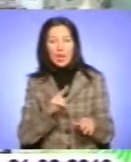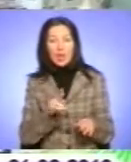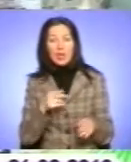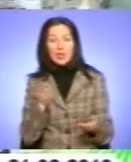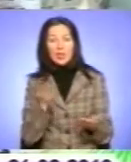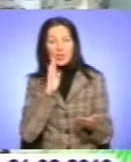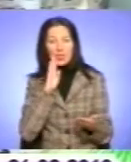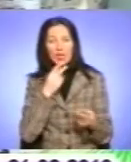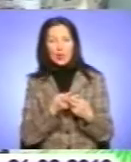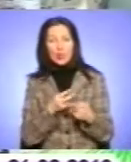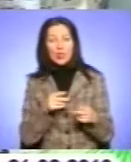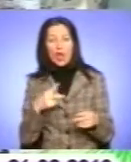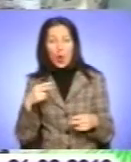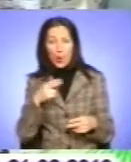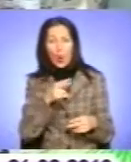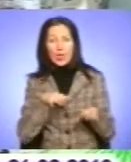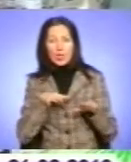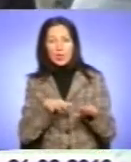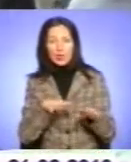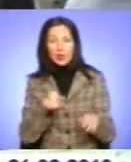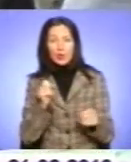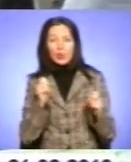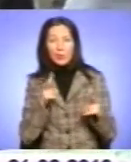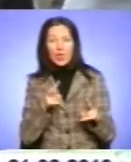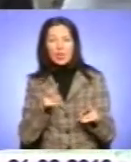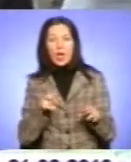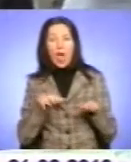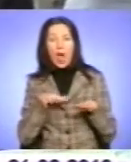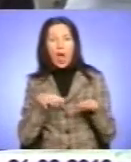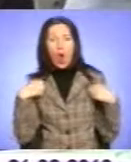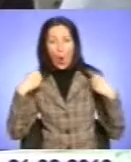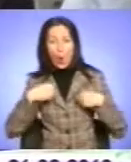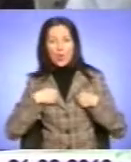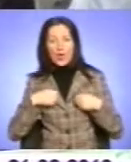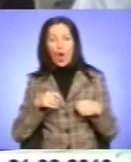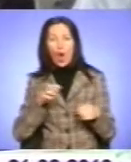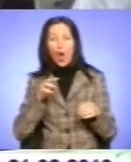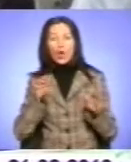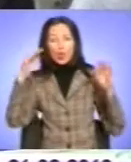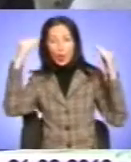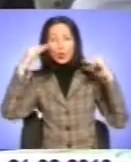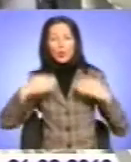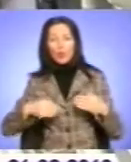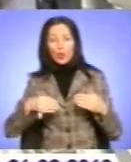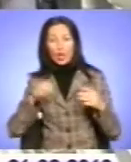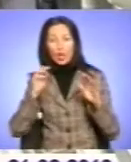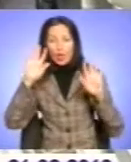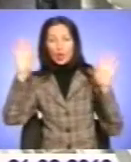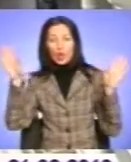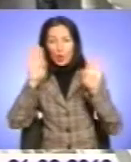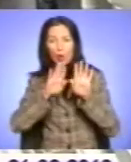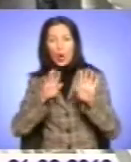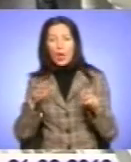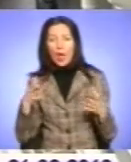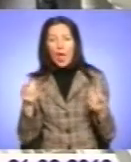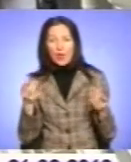шиють на замовлення різноманітний спецодяг. Тюлі, штори, ватні куртки та штани, білі халати. Керівництво колонії сприяє,